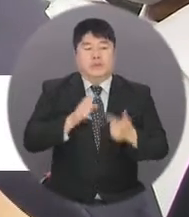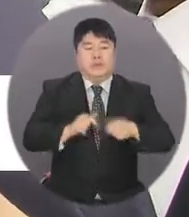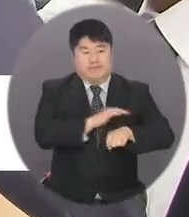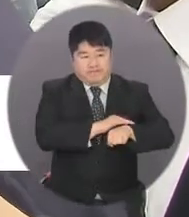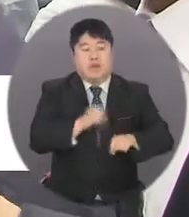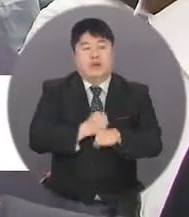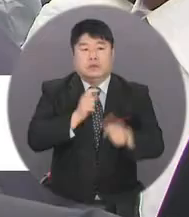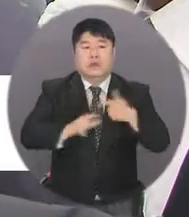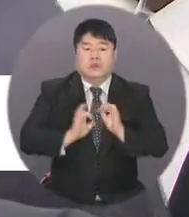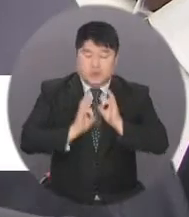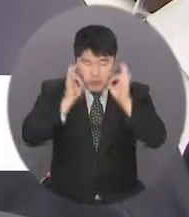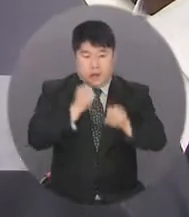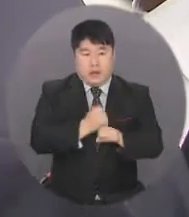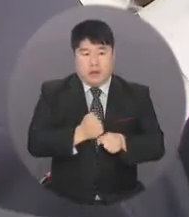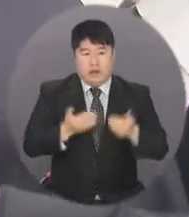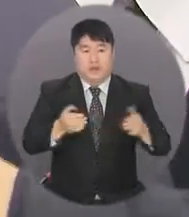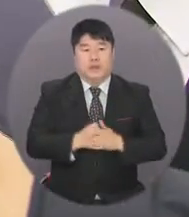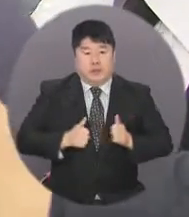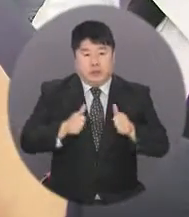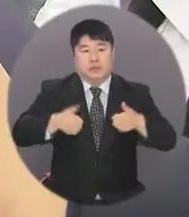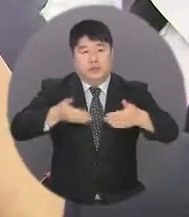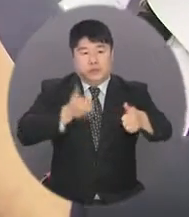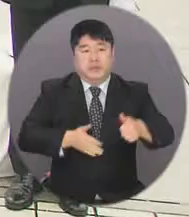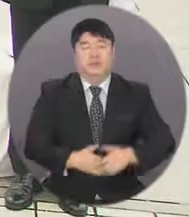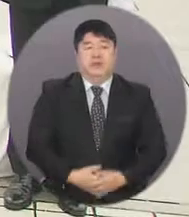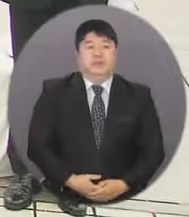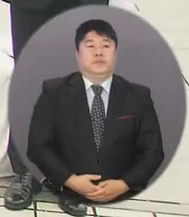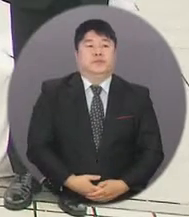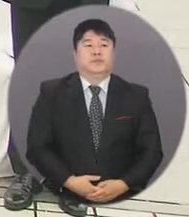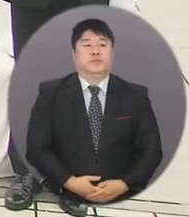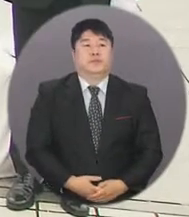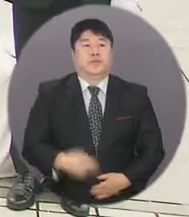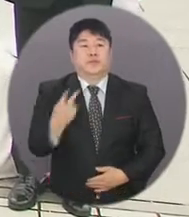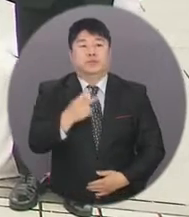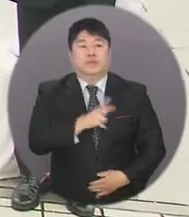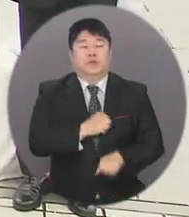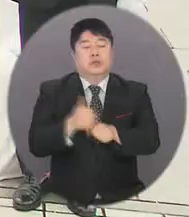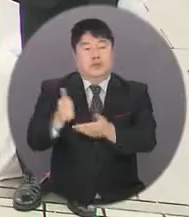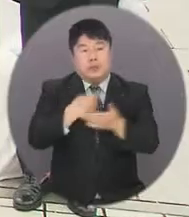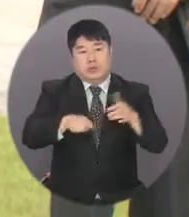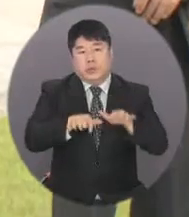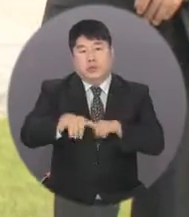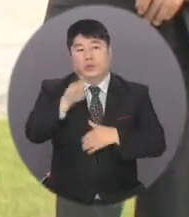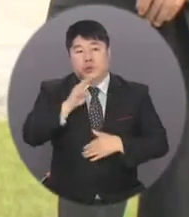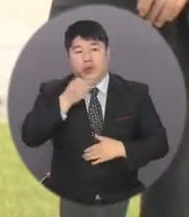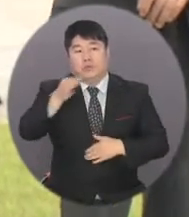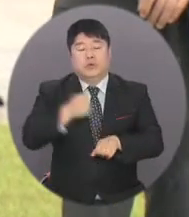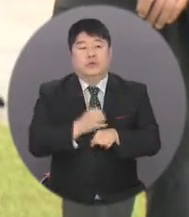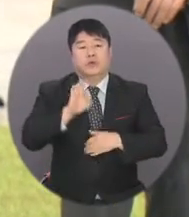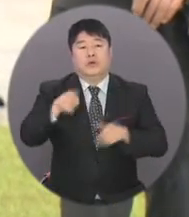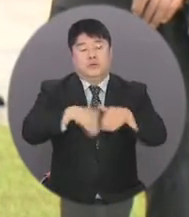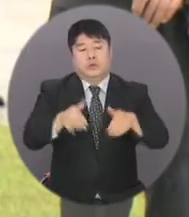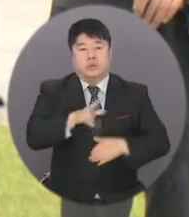잘해서 더욱 노력해드리겠습니다. 네, 열심히 해주십시오. 두 의원은 이물위원 행진곡을 부르고 여당